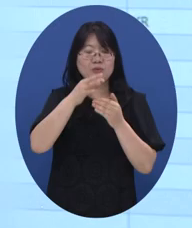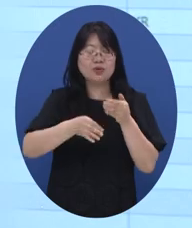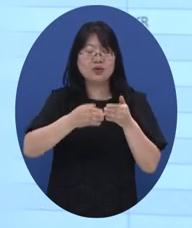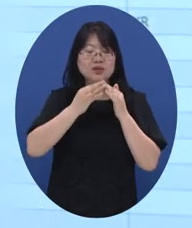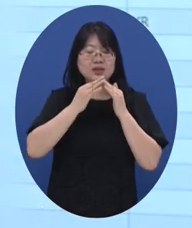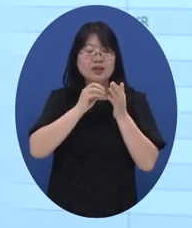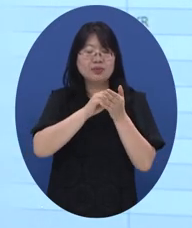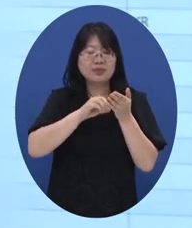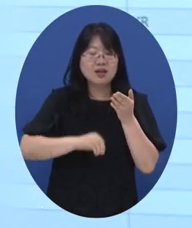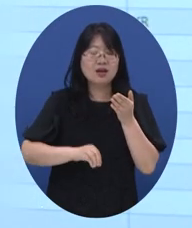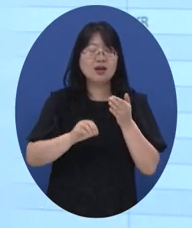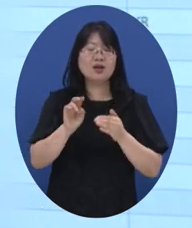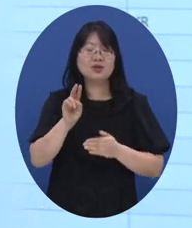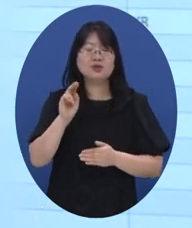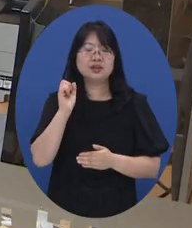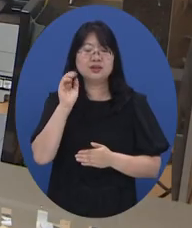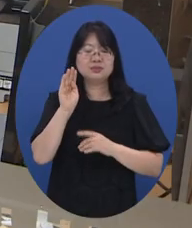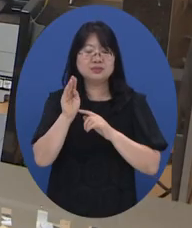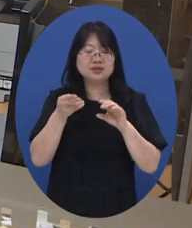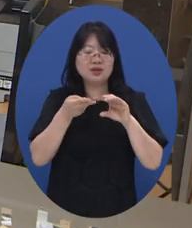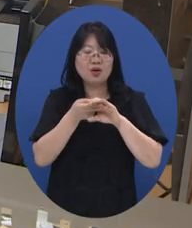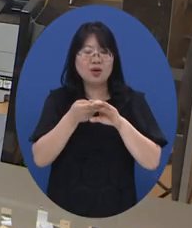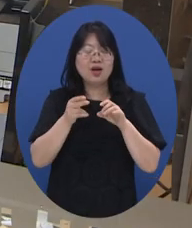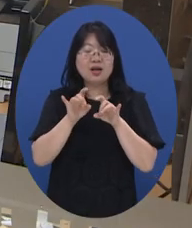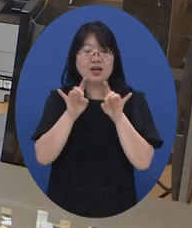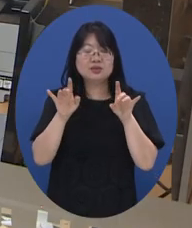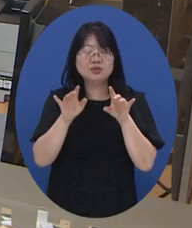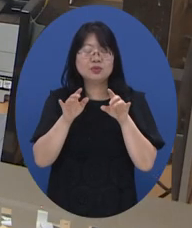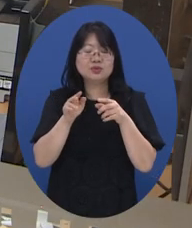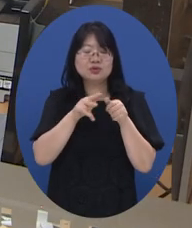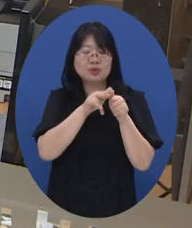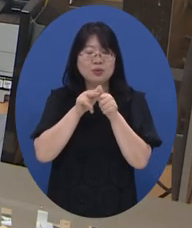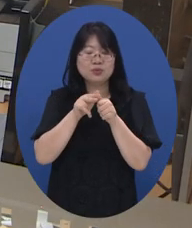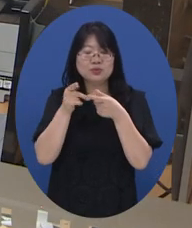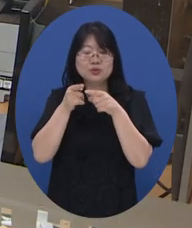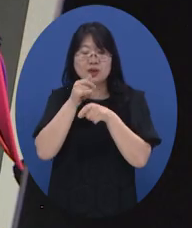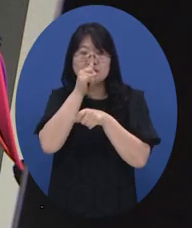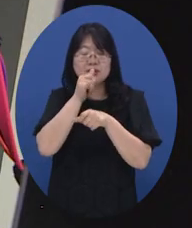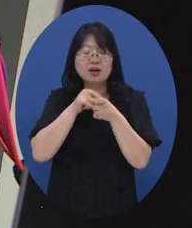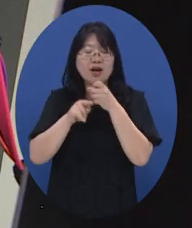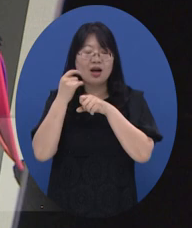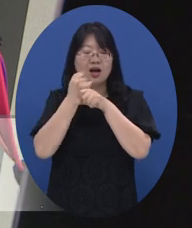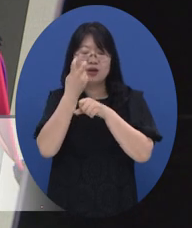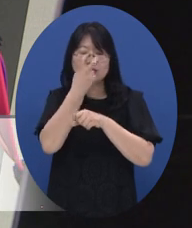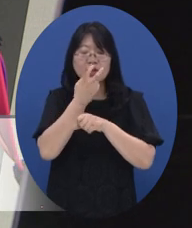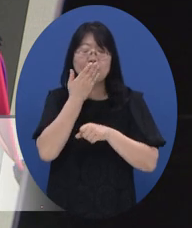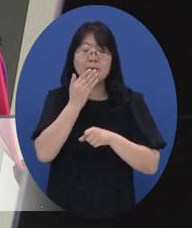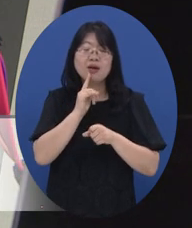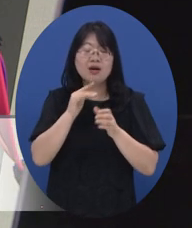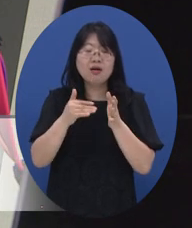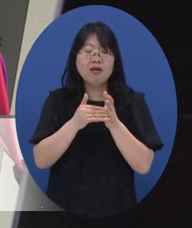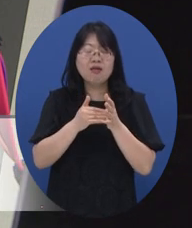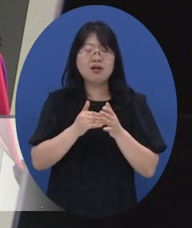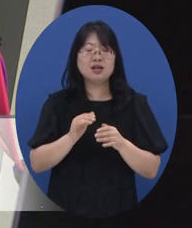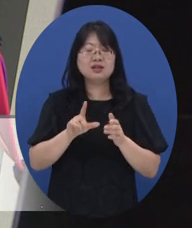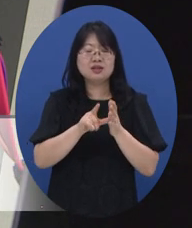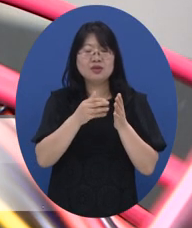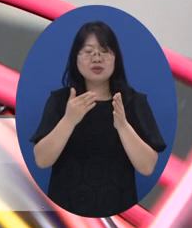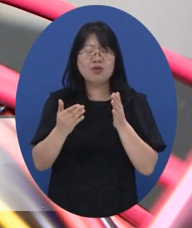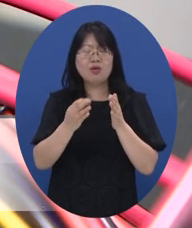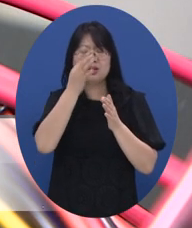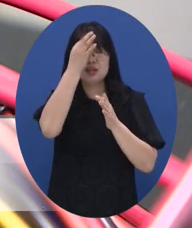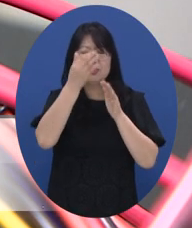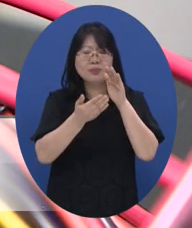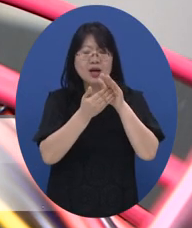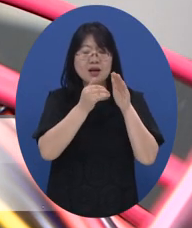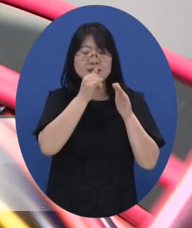삭제 s usb 접속 기록 등 각종 정보를 분석해 과학 수사가 가능한 타경 돌은 갈수록 첨단 하는 민생